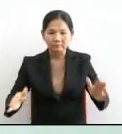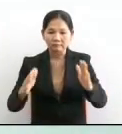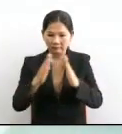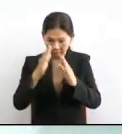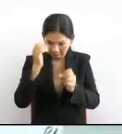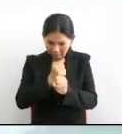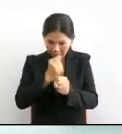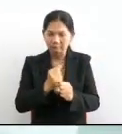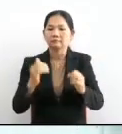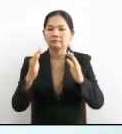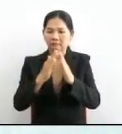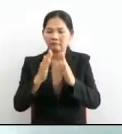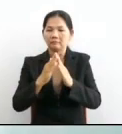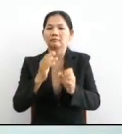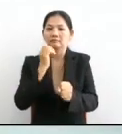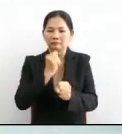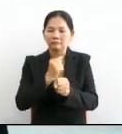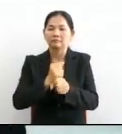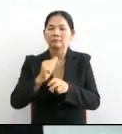chà